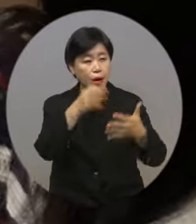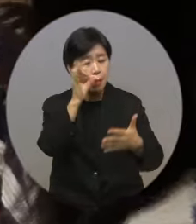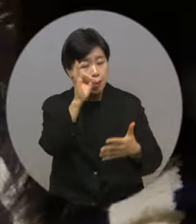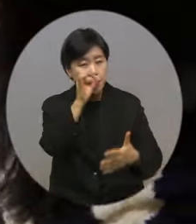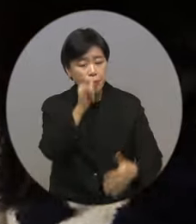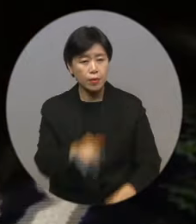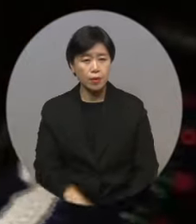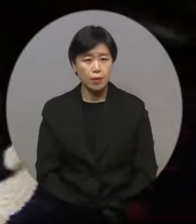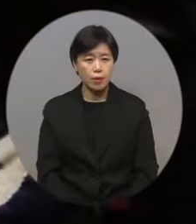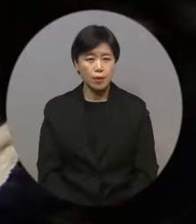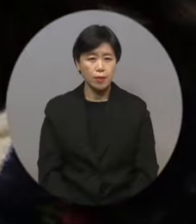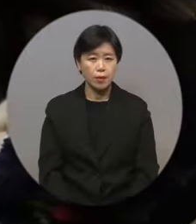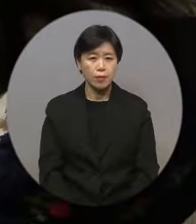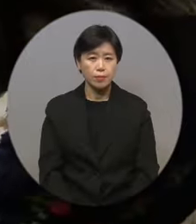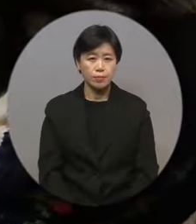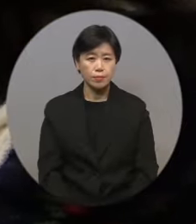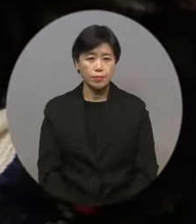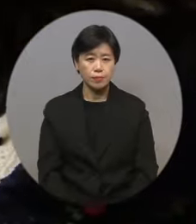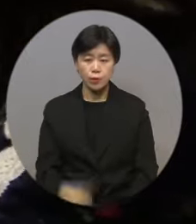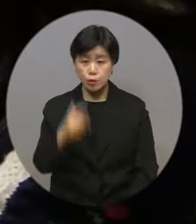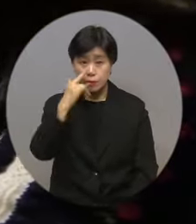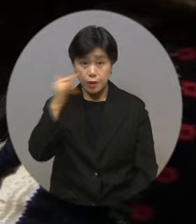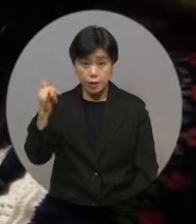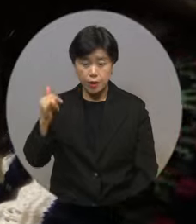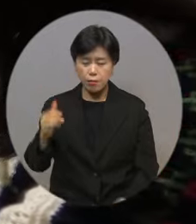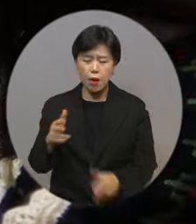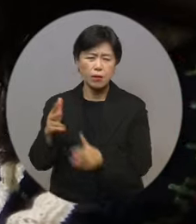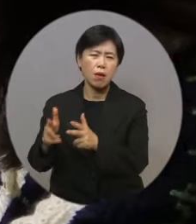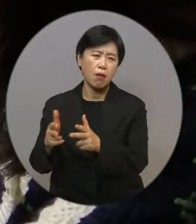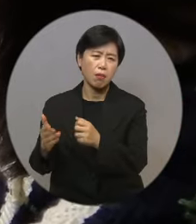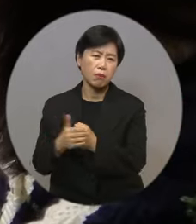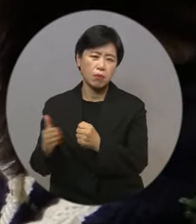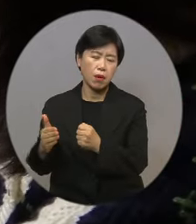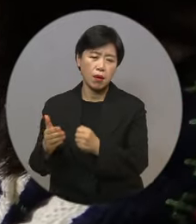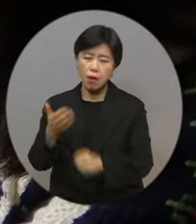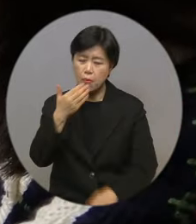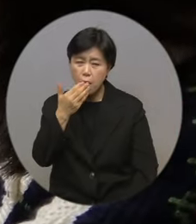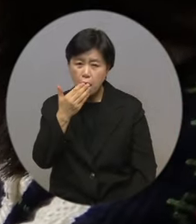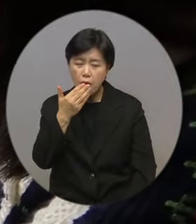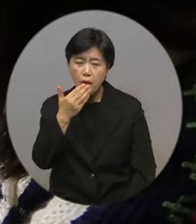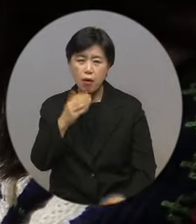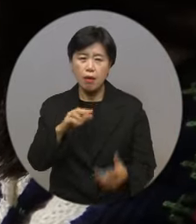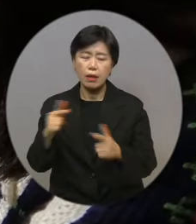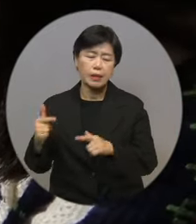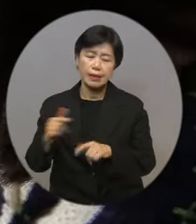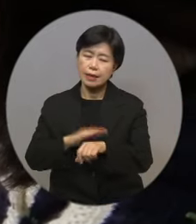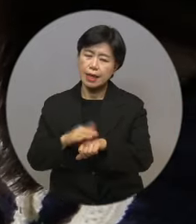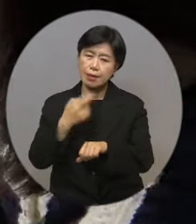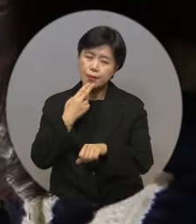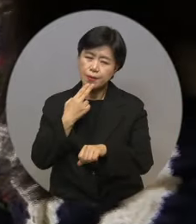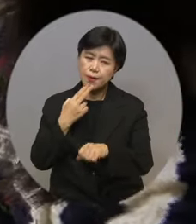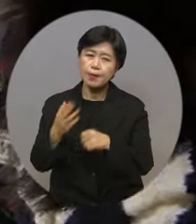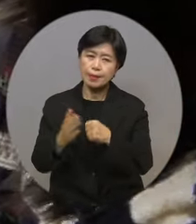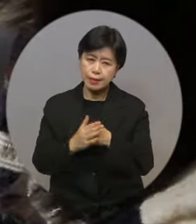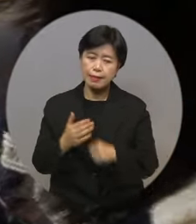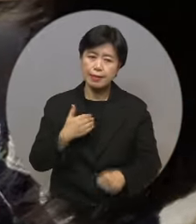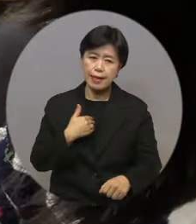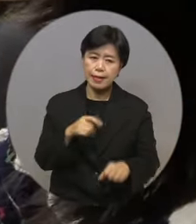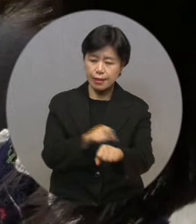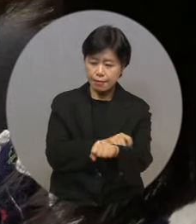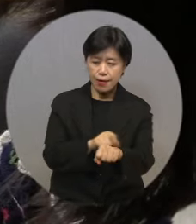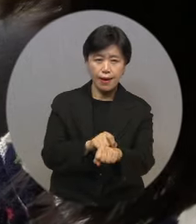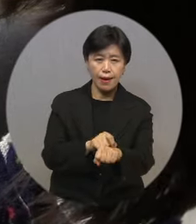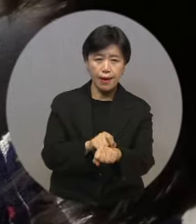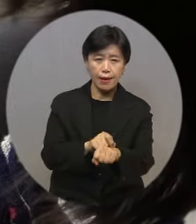못하고요. 부모님이 사업 때문에 끼니를 잘 못 챙기셔서 오늘은 조금